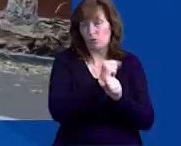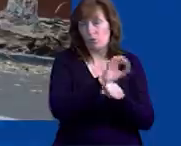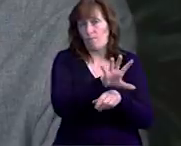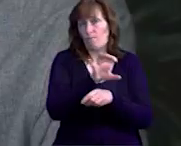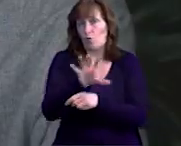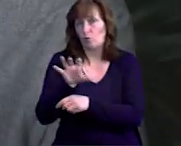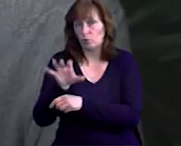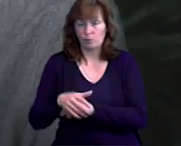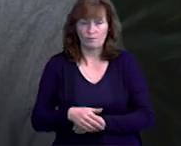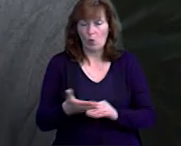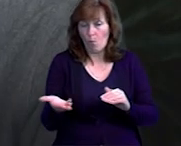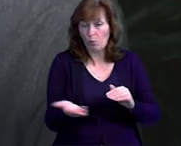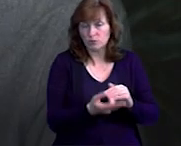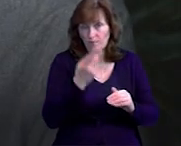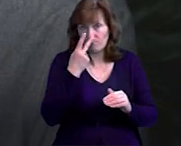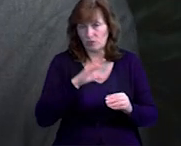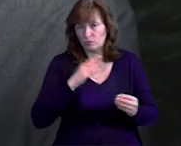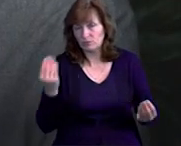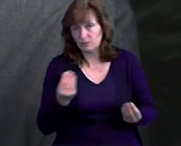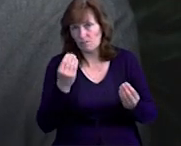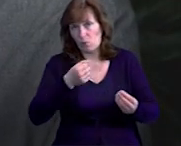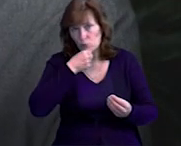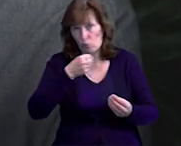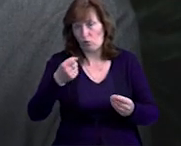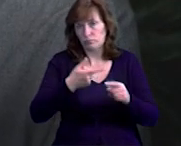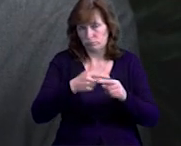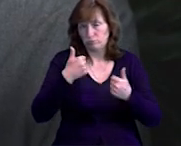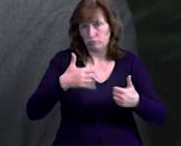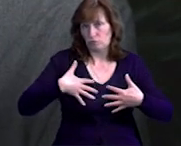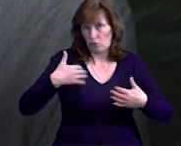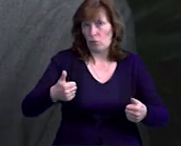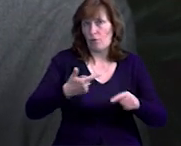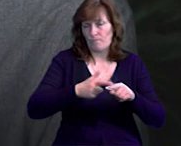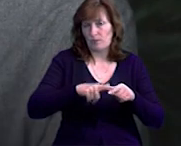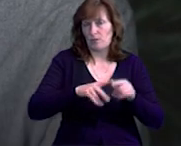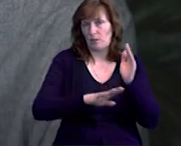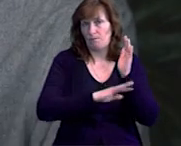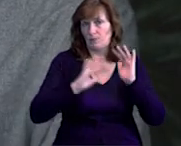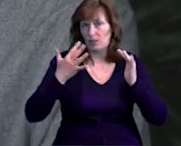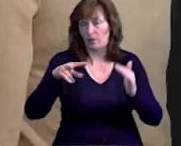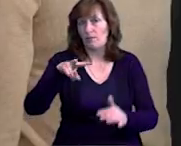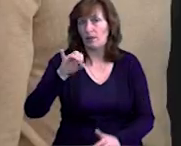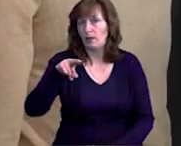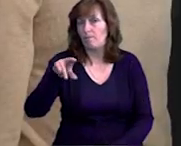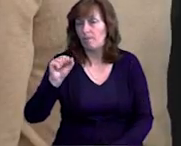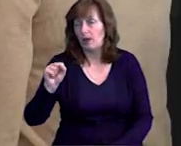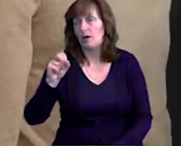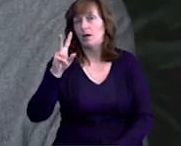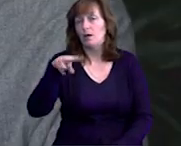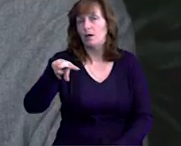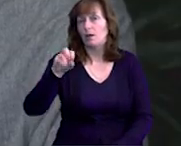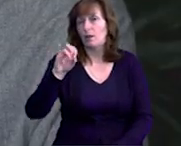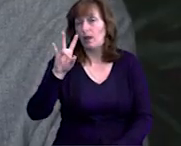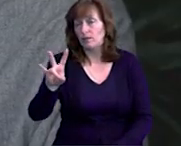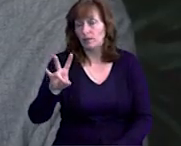фото. По зрізах видно, що це були дорослі, здорові дерева, що це були липи, клен